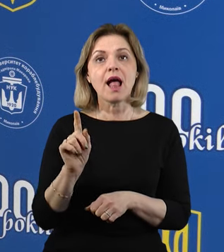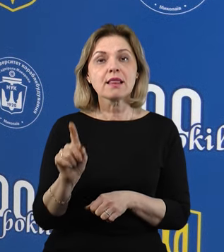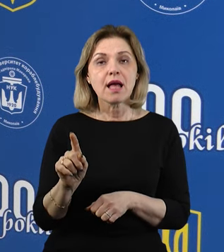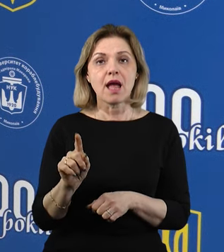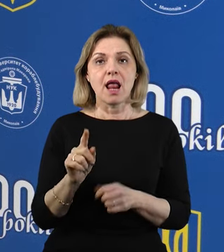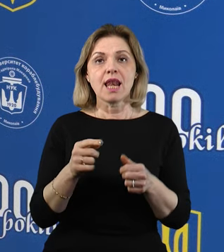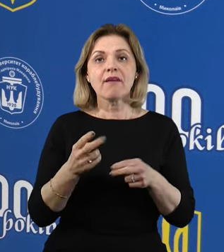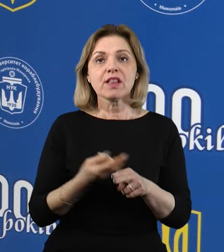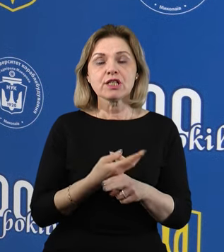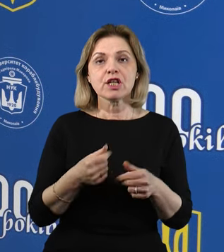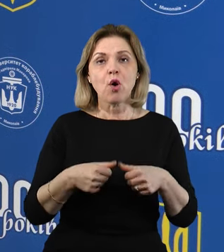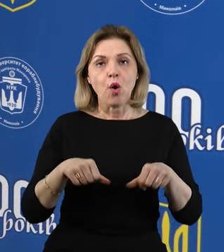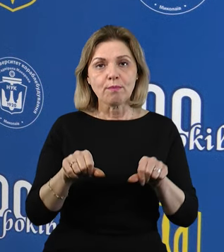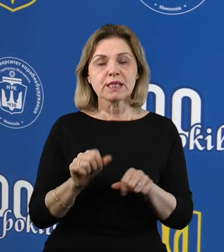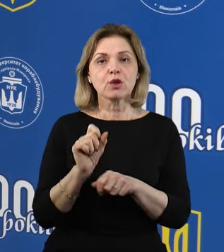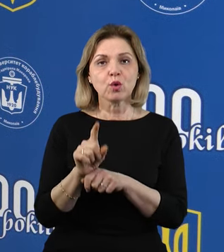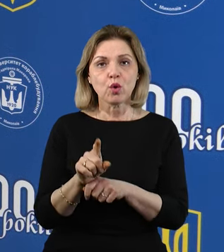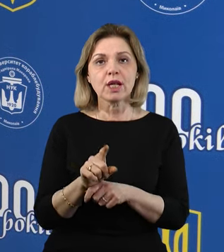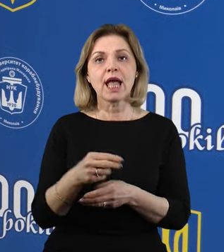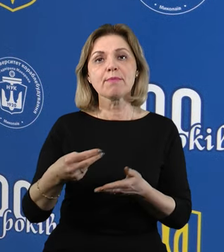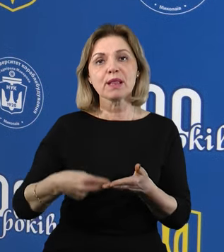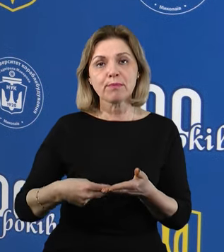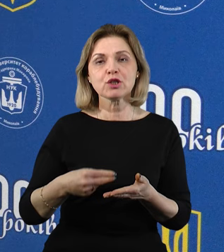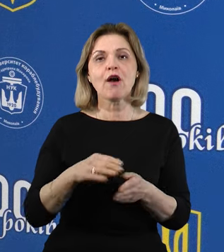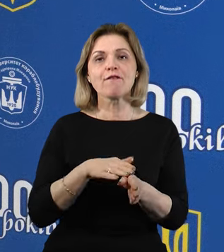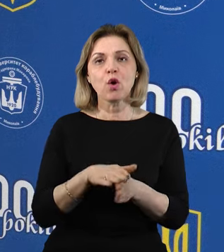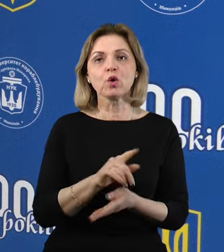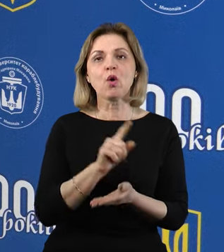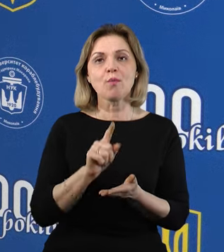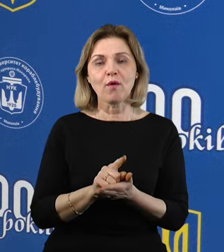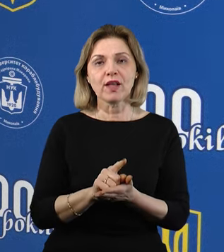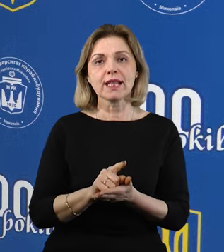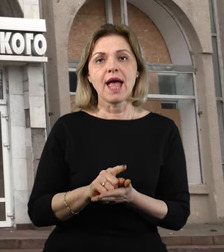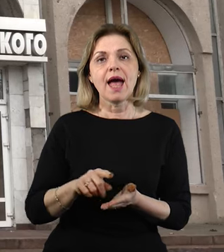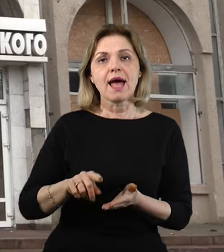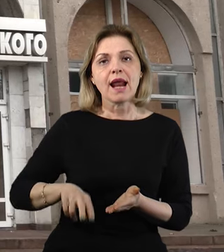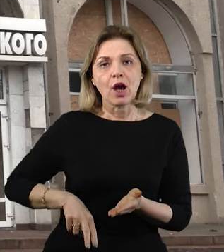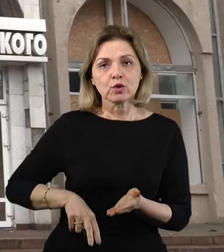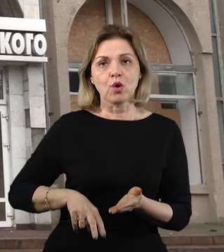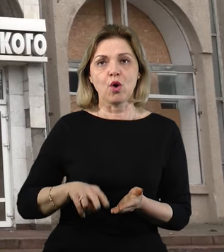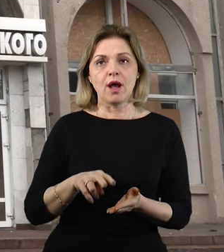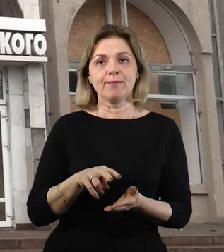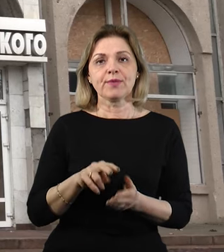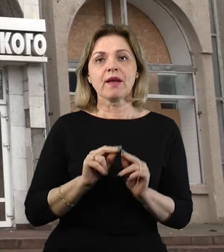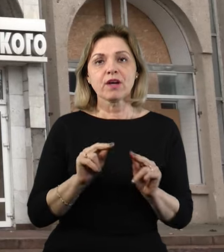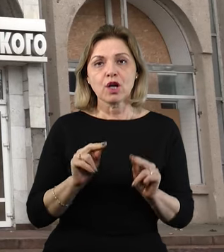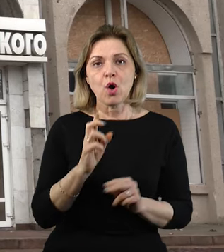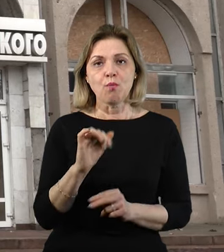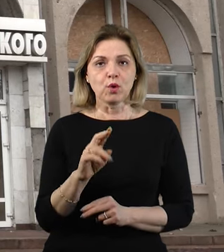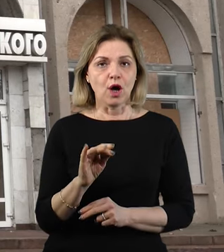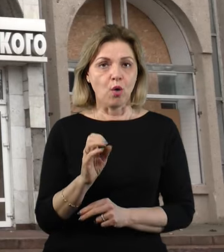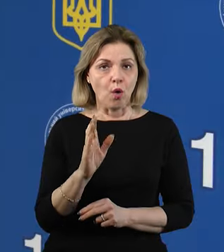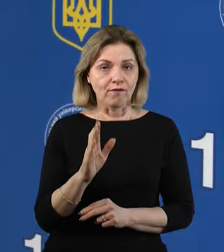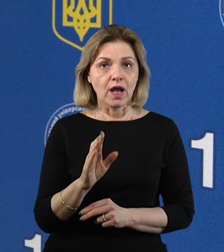комісії доручити підписати дипломи, виконуючи обов'язки ректора Миколаївського національного університету Сухомлинського Будаку